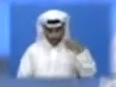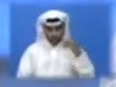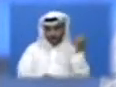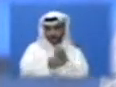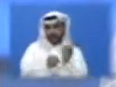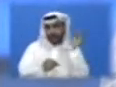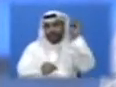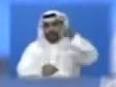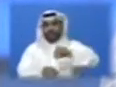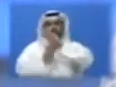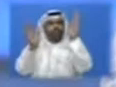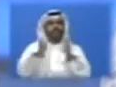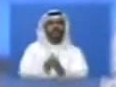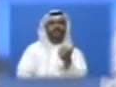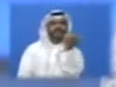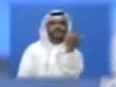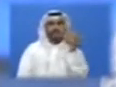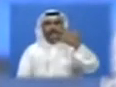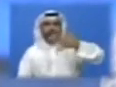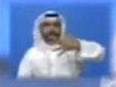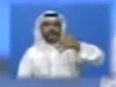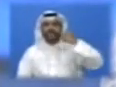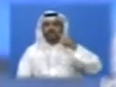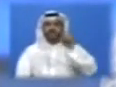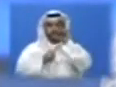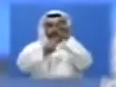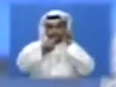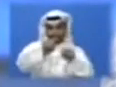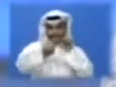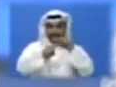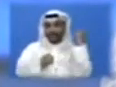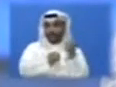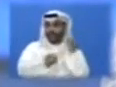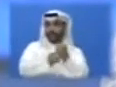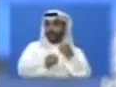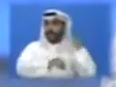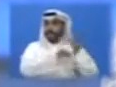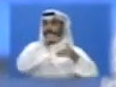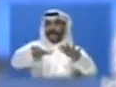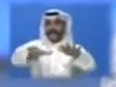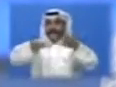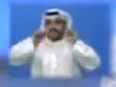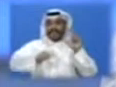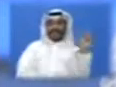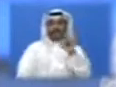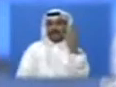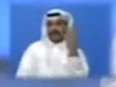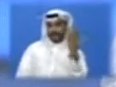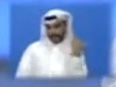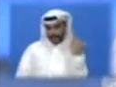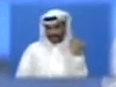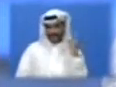أنجزت 56% من الخطة الإنمائية متوسطة الأجل الأولى والتي انتهت في أبريل